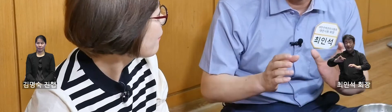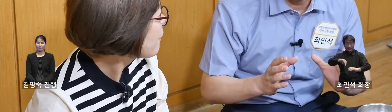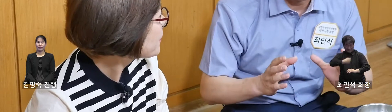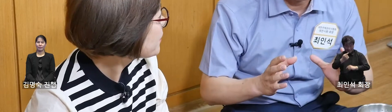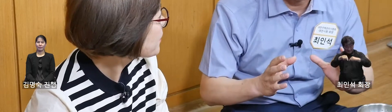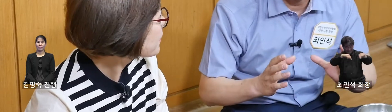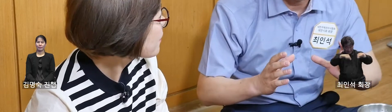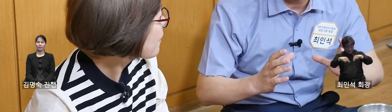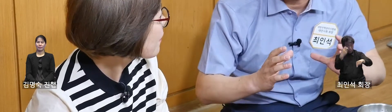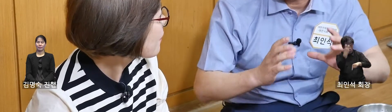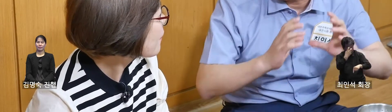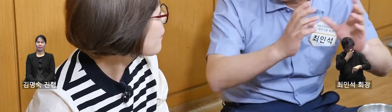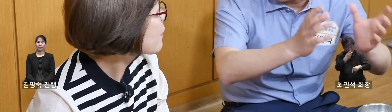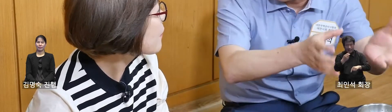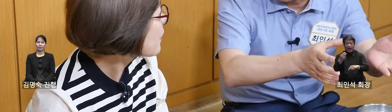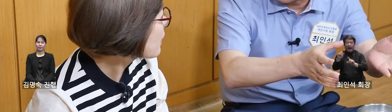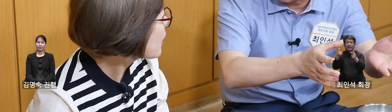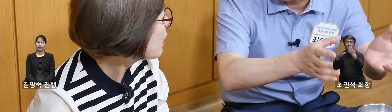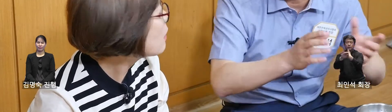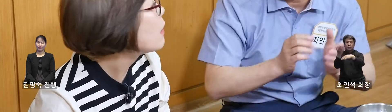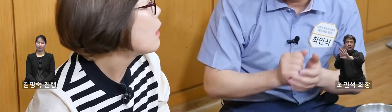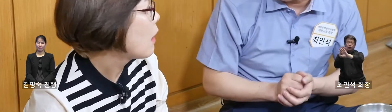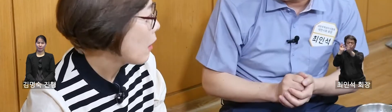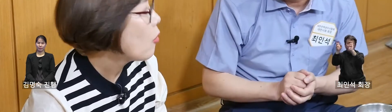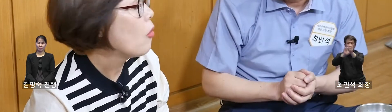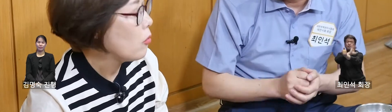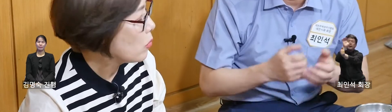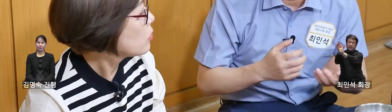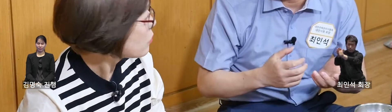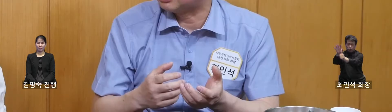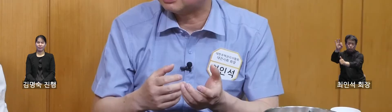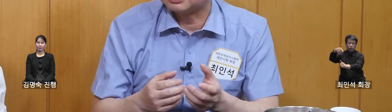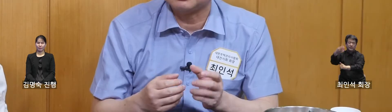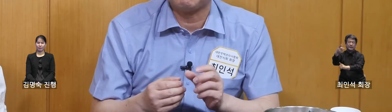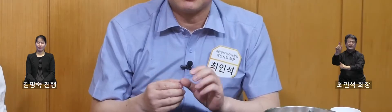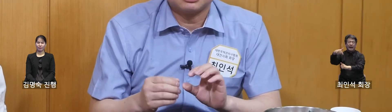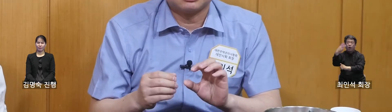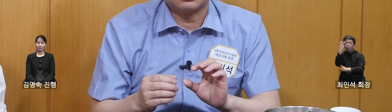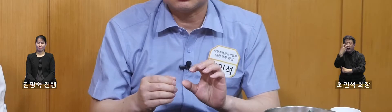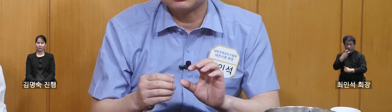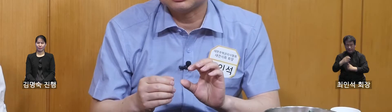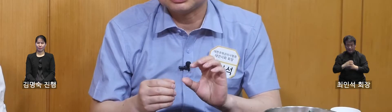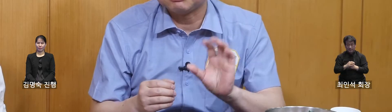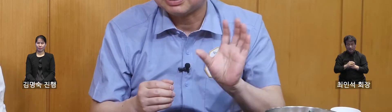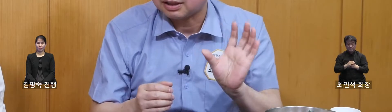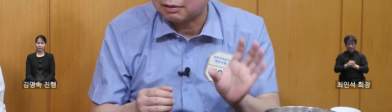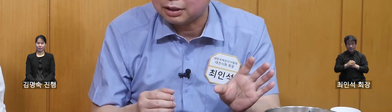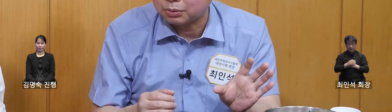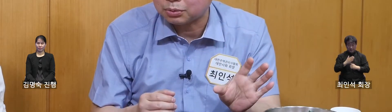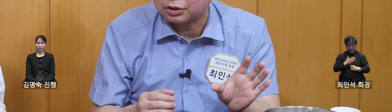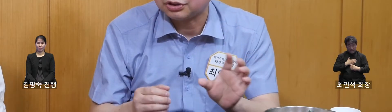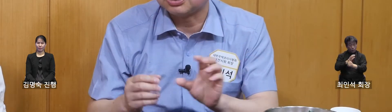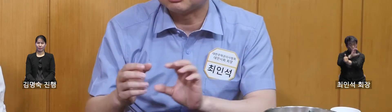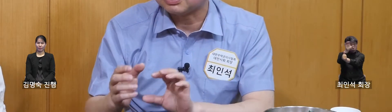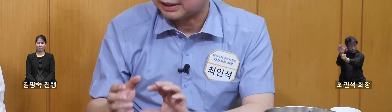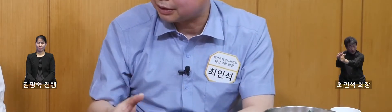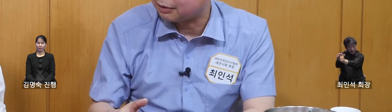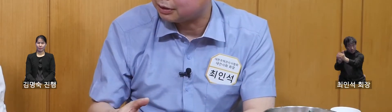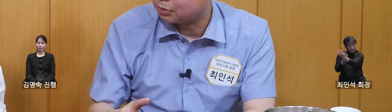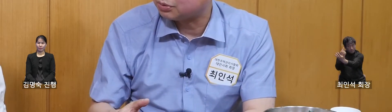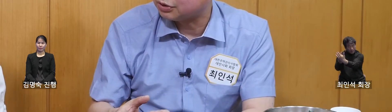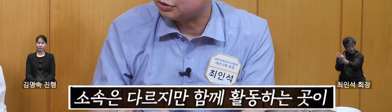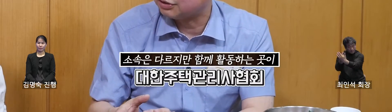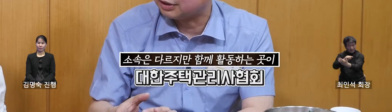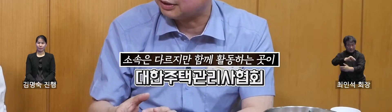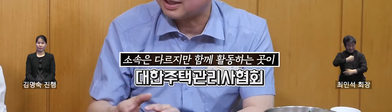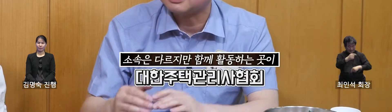그 다음에 이것은 이제 어느 위탁회사에 맡겨서 관리하면 위탁관리, 이런 거거든요. 그래서 소속은 이제 위탁 관리 소속일 수도 있고 자치